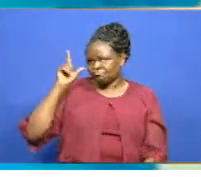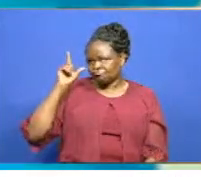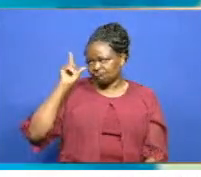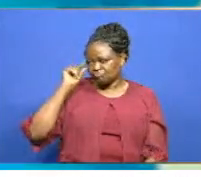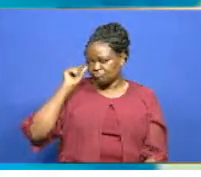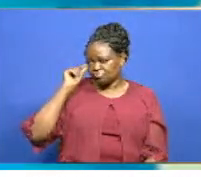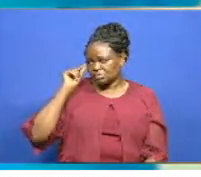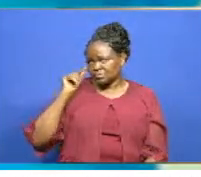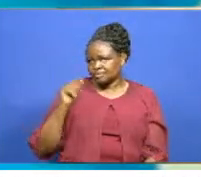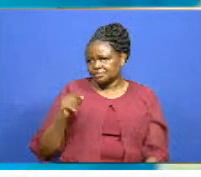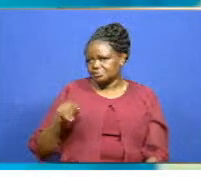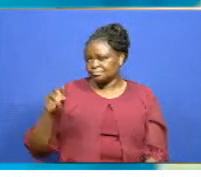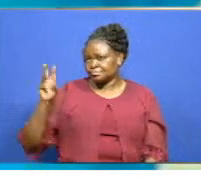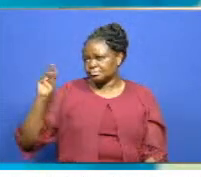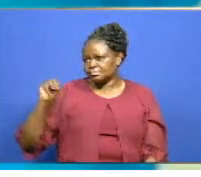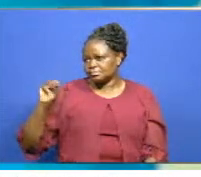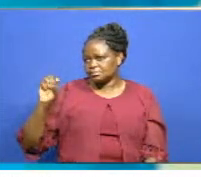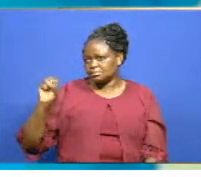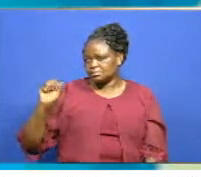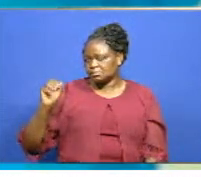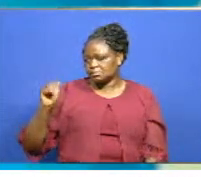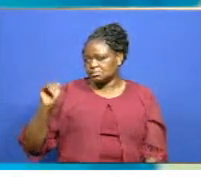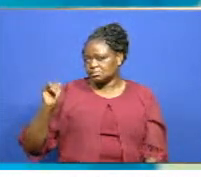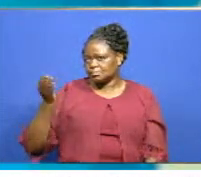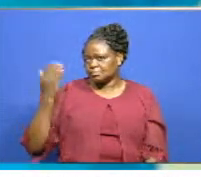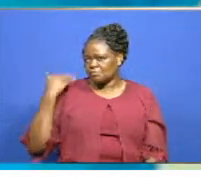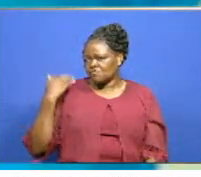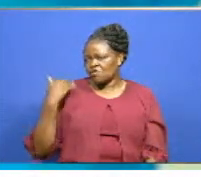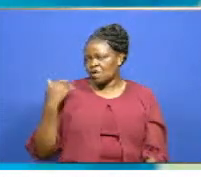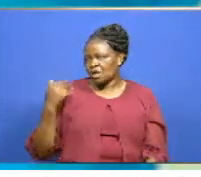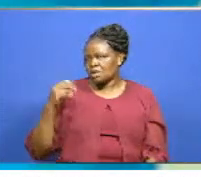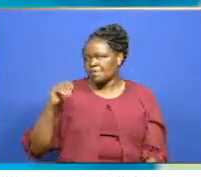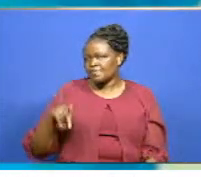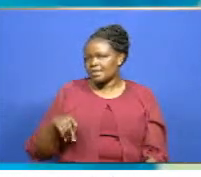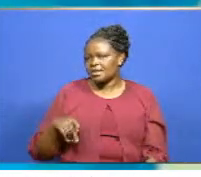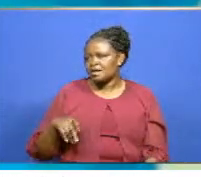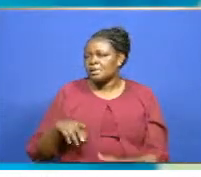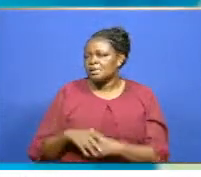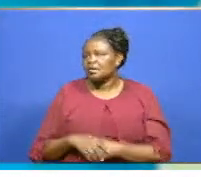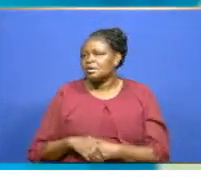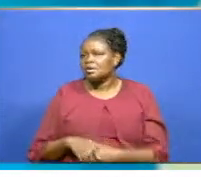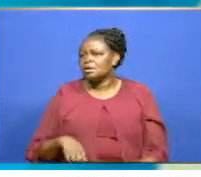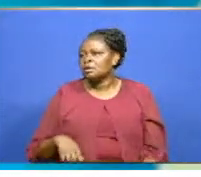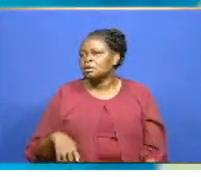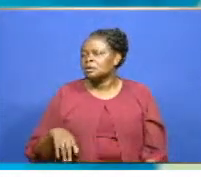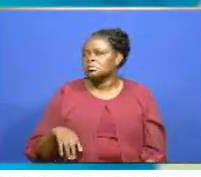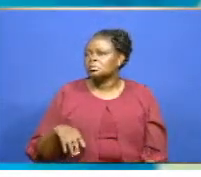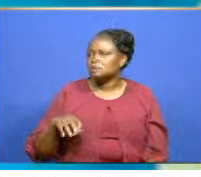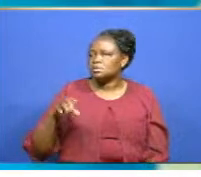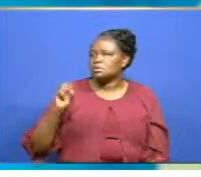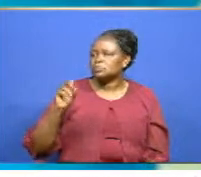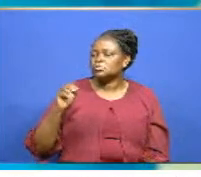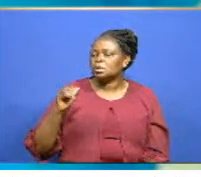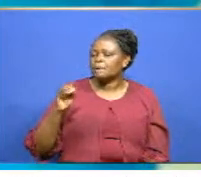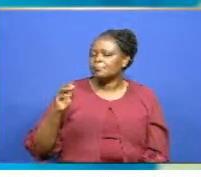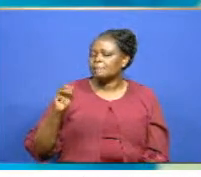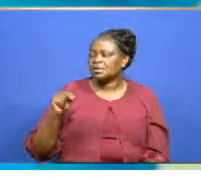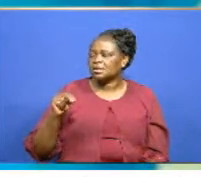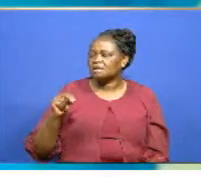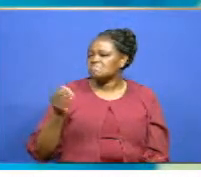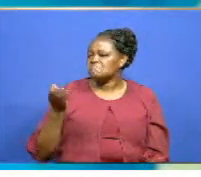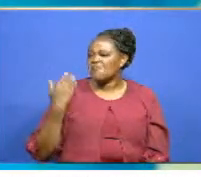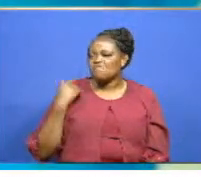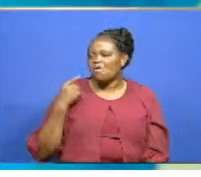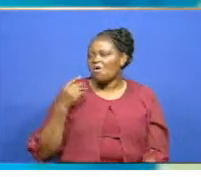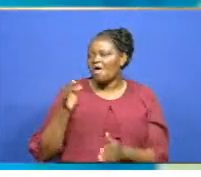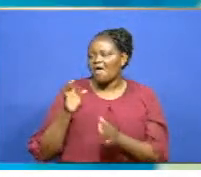Suleiman Dori, Msambweni kule aliyekuwa mbunge Suleiman Dori. So umeona kwamba Msambweni mambo hayakwenda jinsi